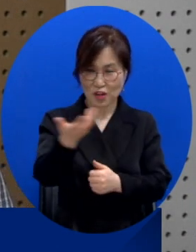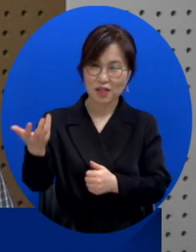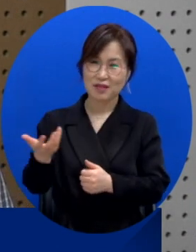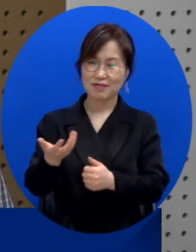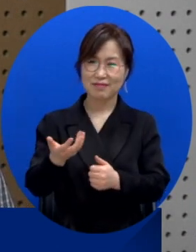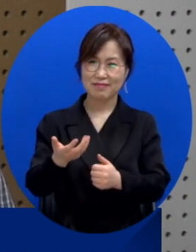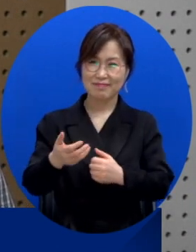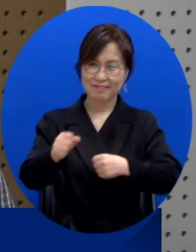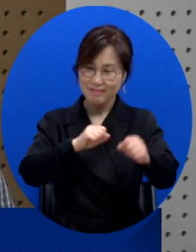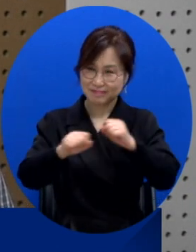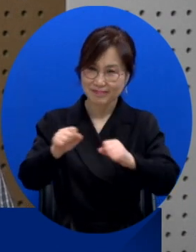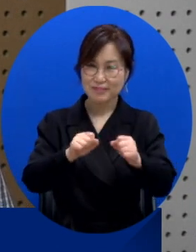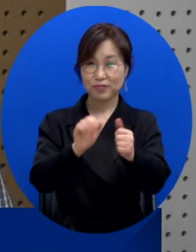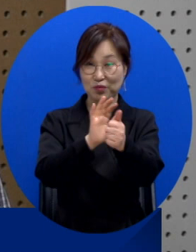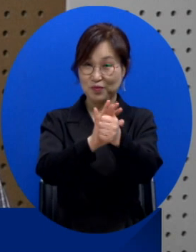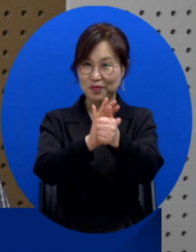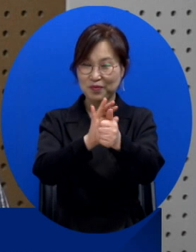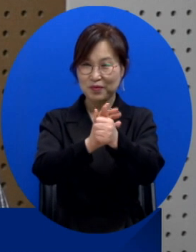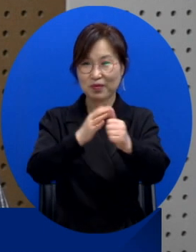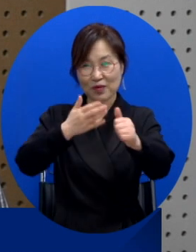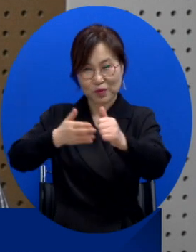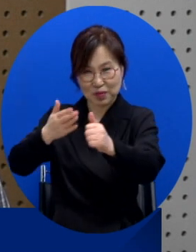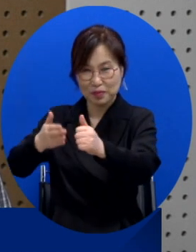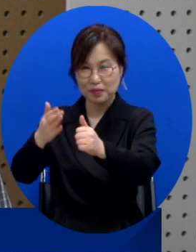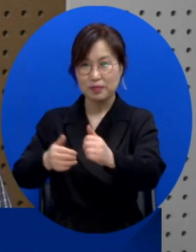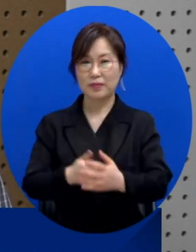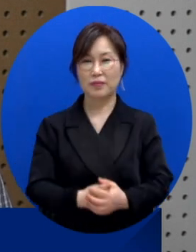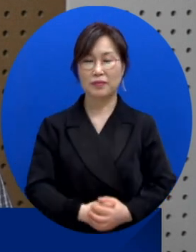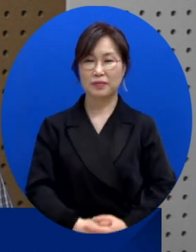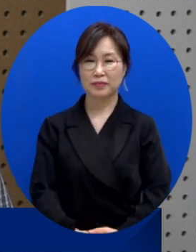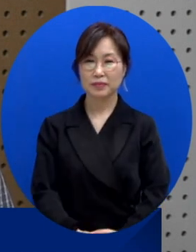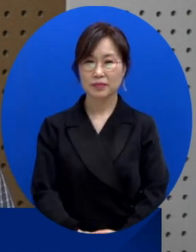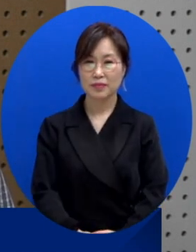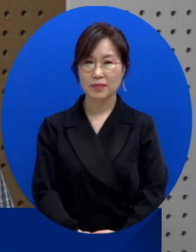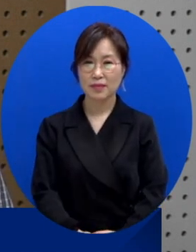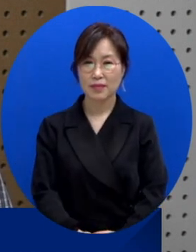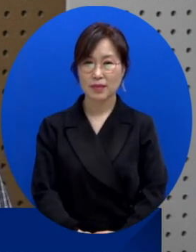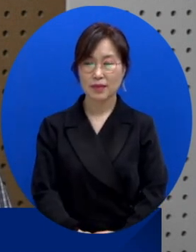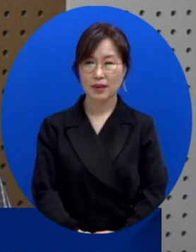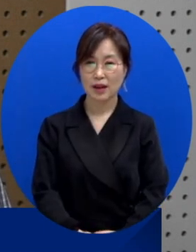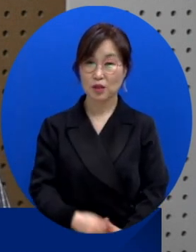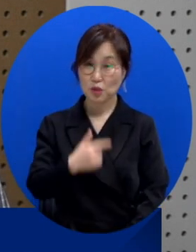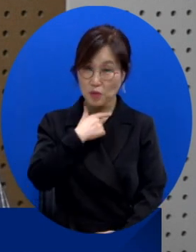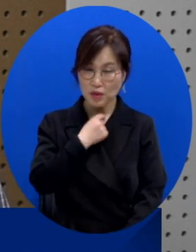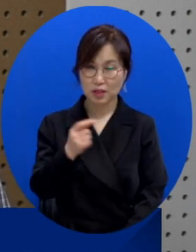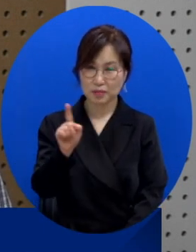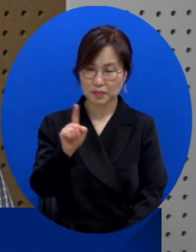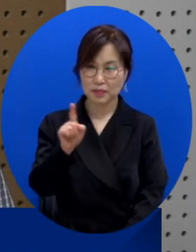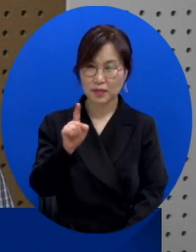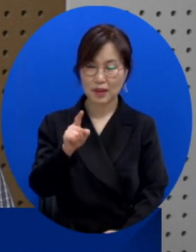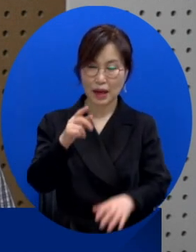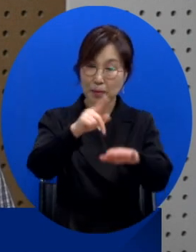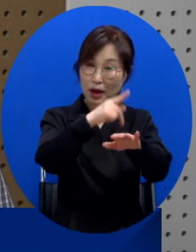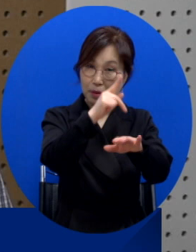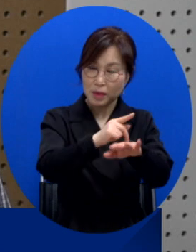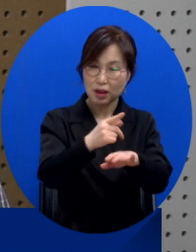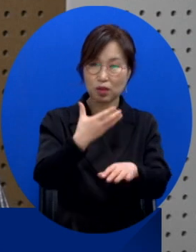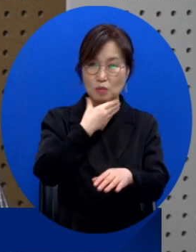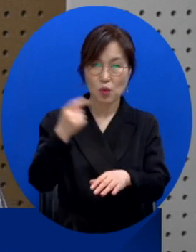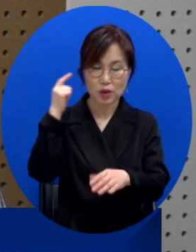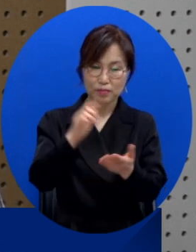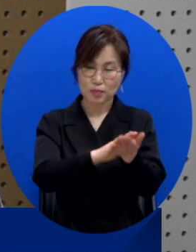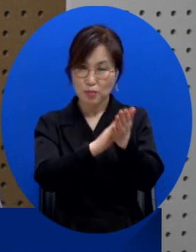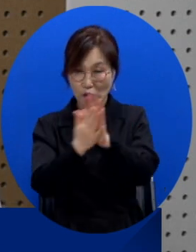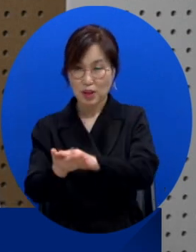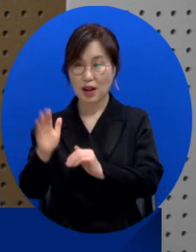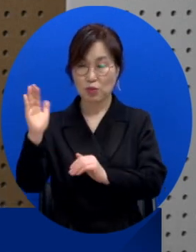적극적인 물심양면의 성원이 절대적으로 필요합니다. 바라기는 필리핀이 복음화되고 주님께서